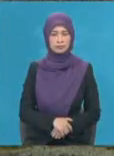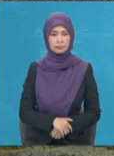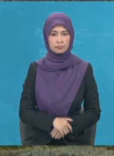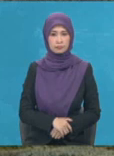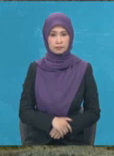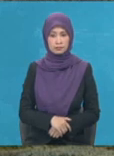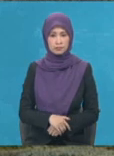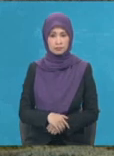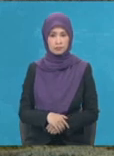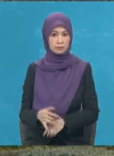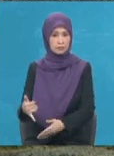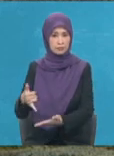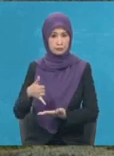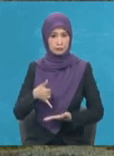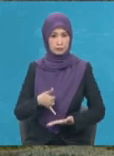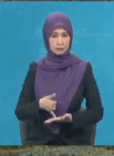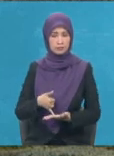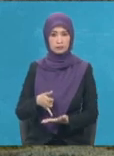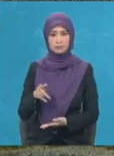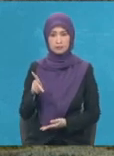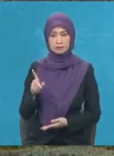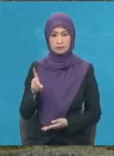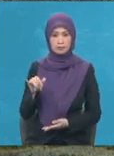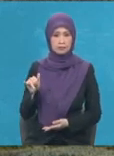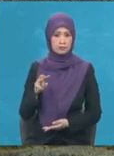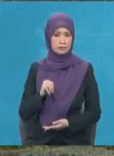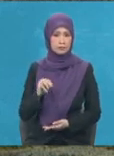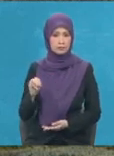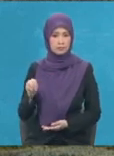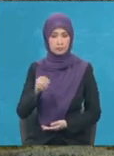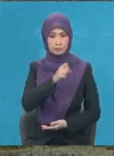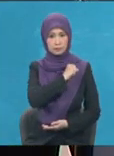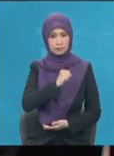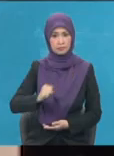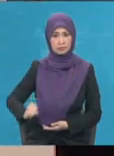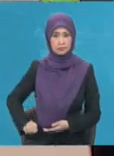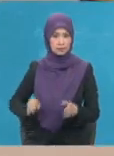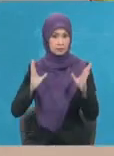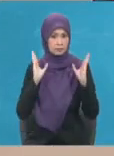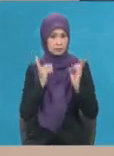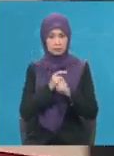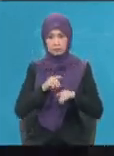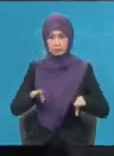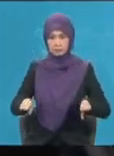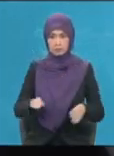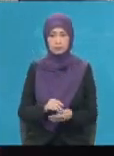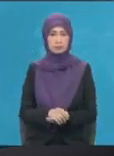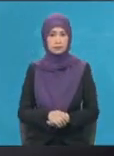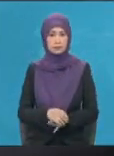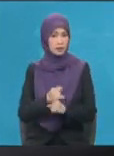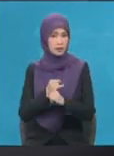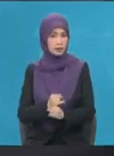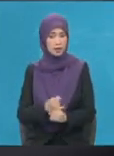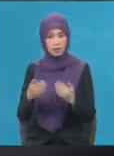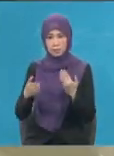keberangkatan ke bawah dunia Maha Mulia Paduka Sri Baginda Sultan dan yang dipertuan negara Brunei Darussalam ke istiadat